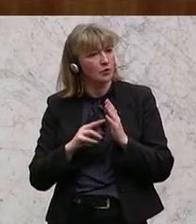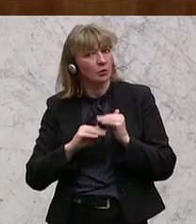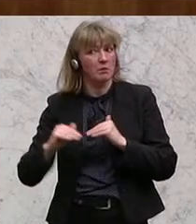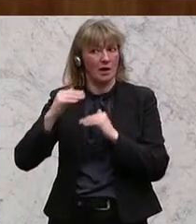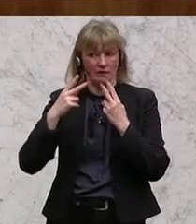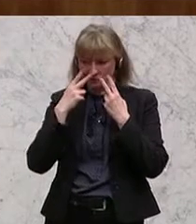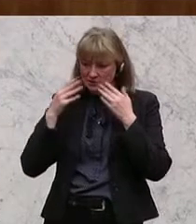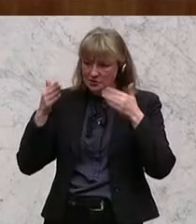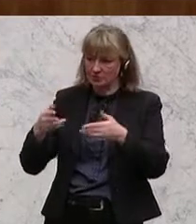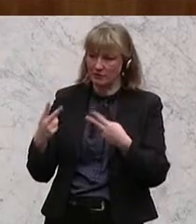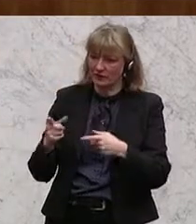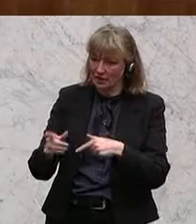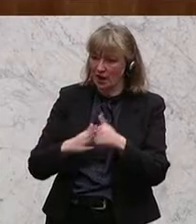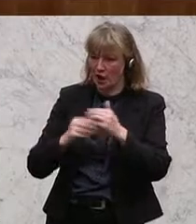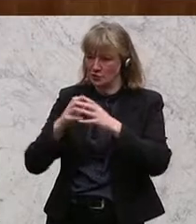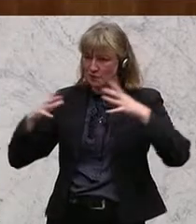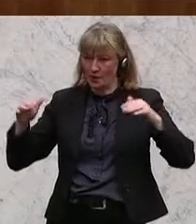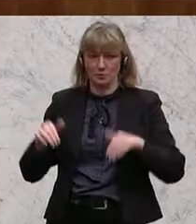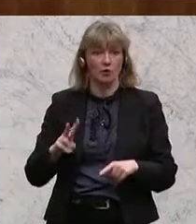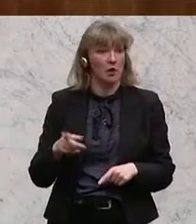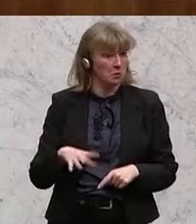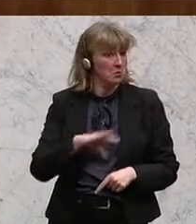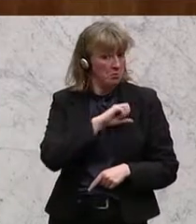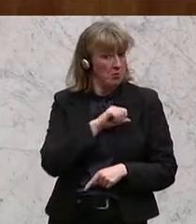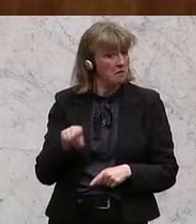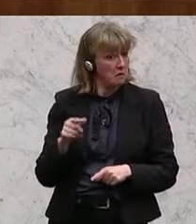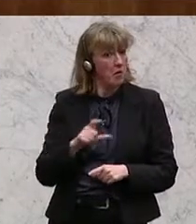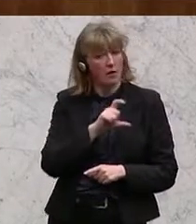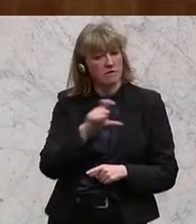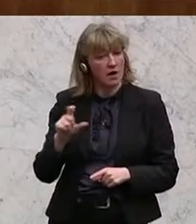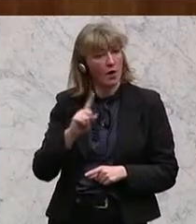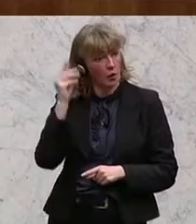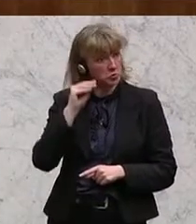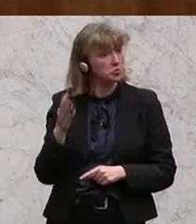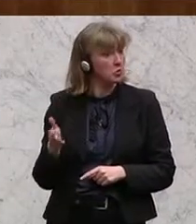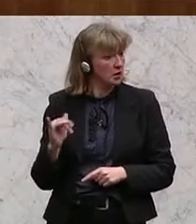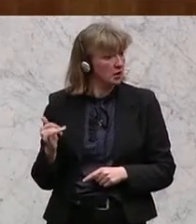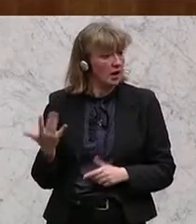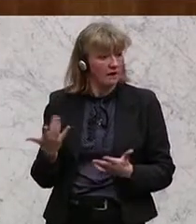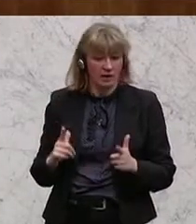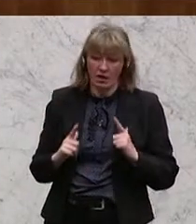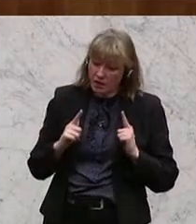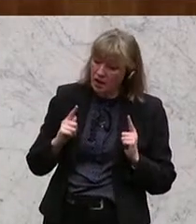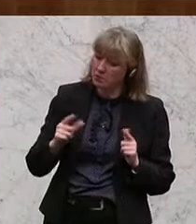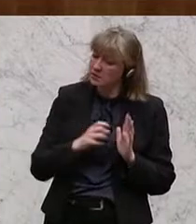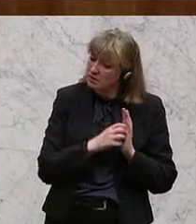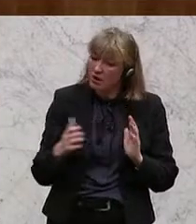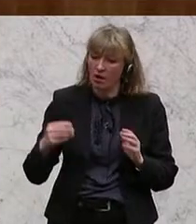vorgesehen auszubauen, weil das Erfolgsmodell Fachhochschulen insbesondere im Sinne eines lebenslangen